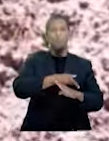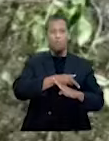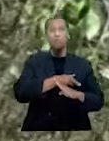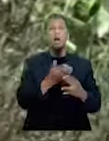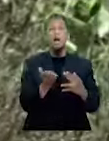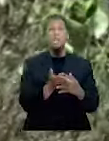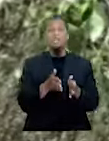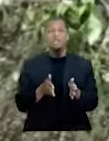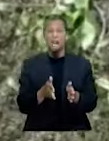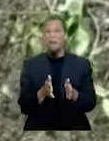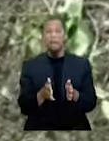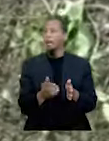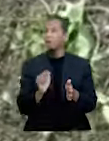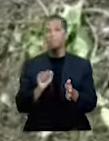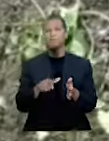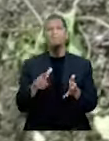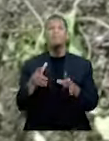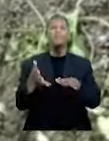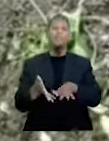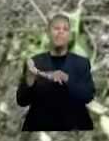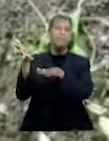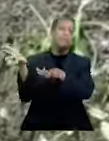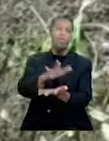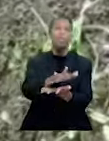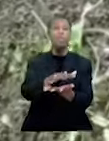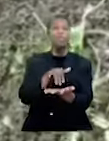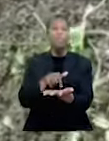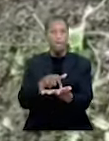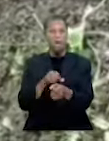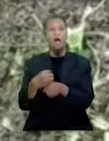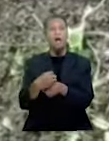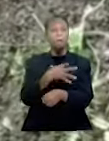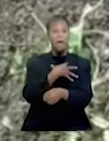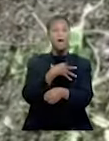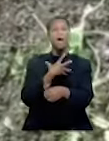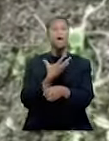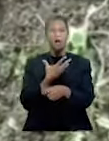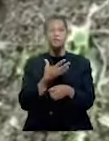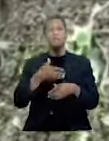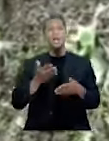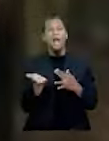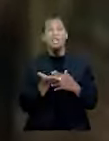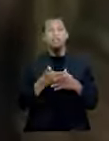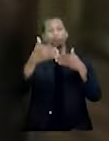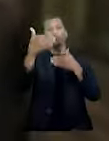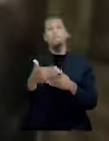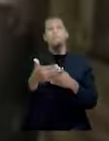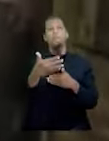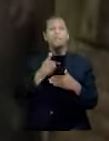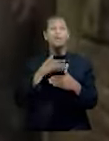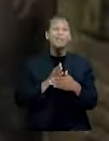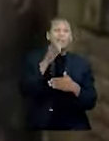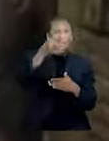akses jalan di bagelan juga tertimbun material tebing longsor titik paling terdampak di jalan kabupaten Desa piji